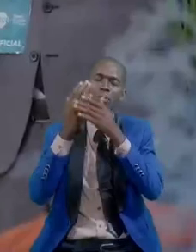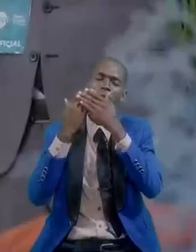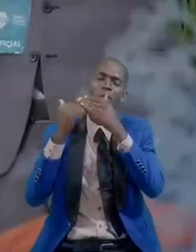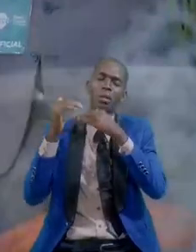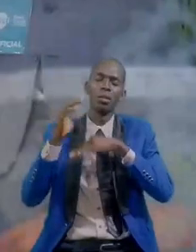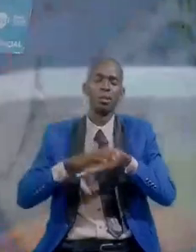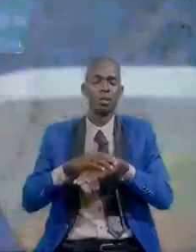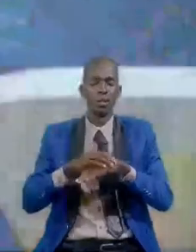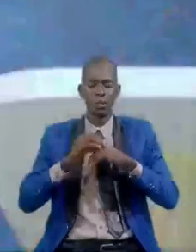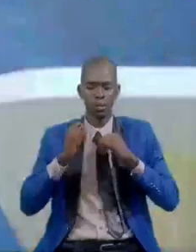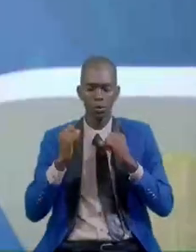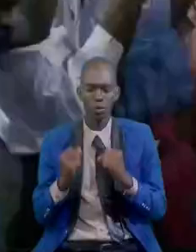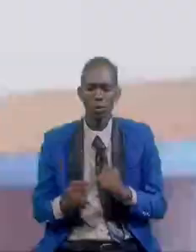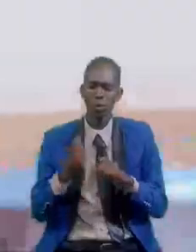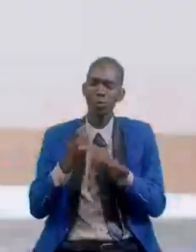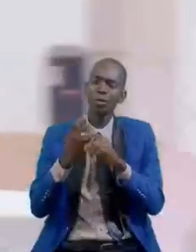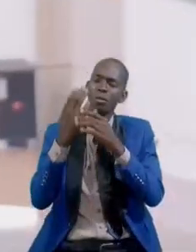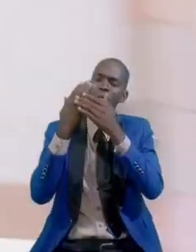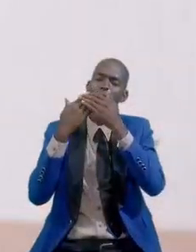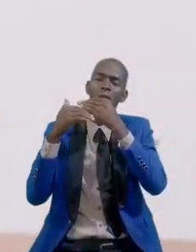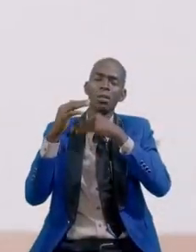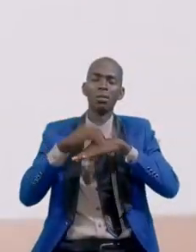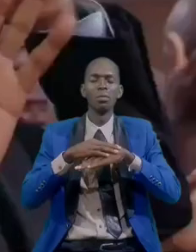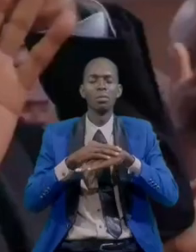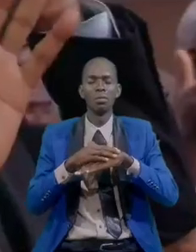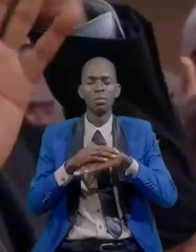haut, la force d'en haut,